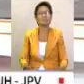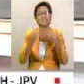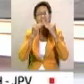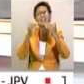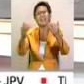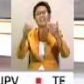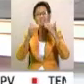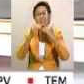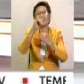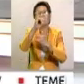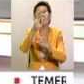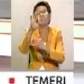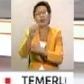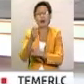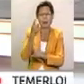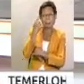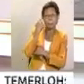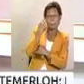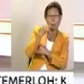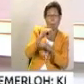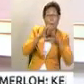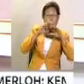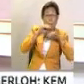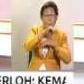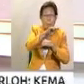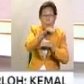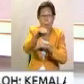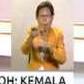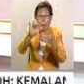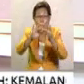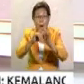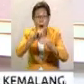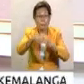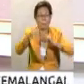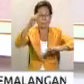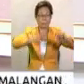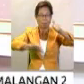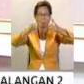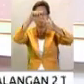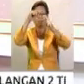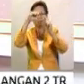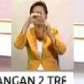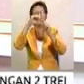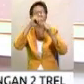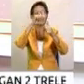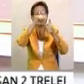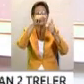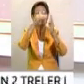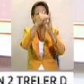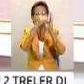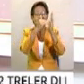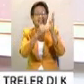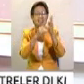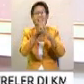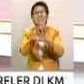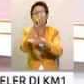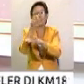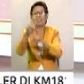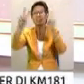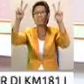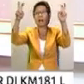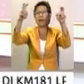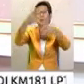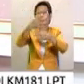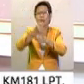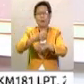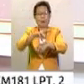Baik, terima kasih Ifah. Saudara, baru-baru ini heboh di laman sosial kisah sebuah drama bersiri di sebuah stesen televisyen yang tajuknya